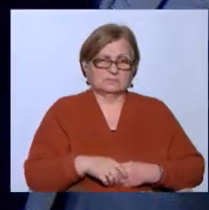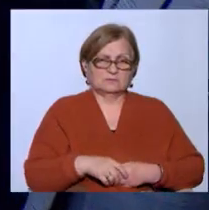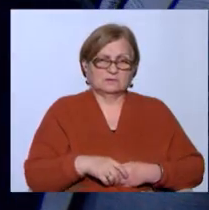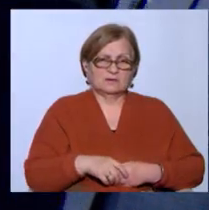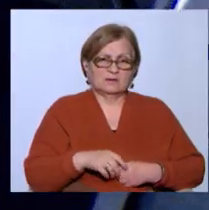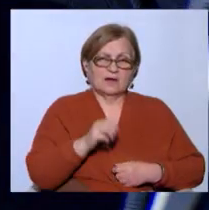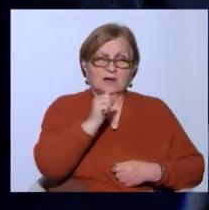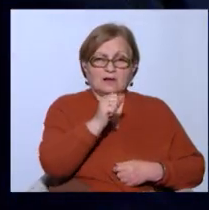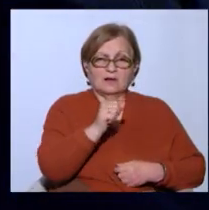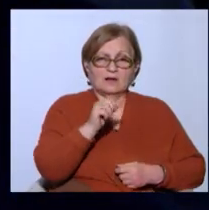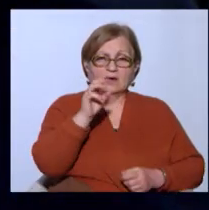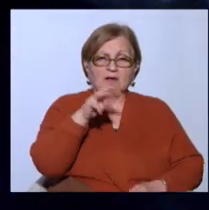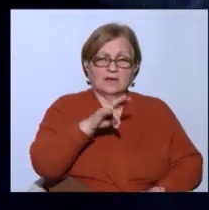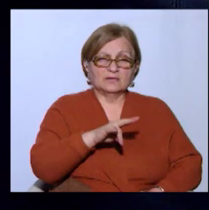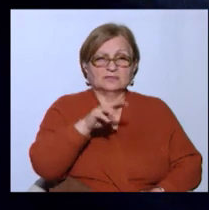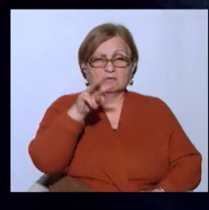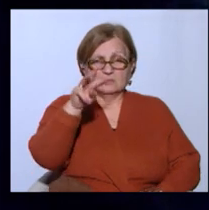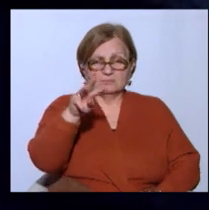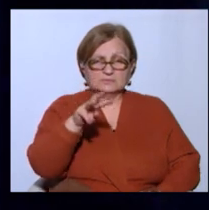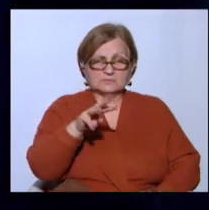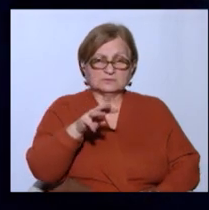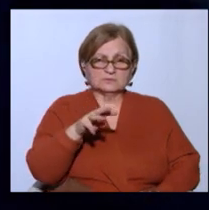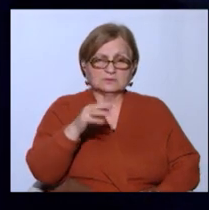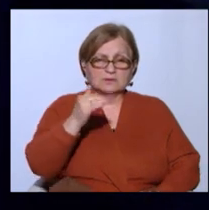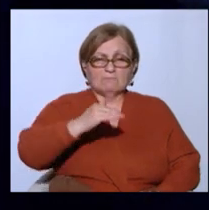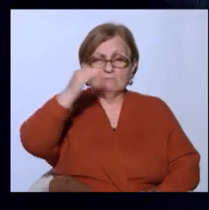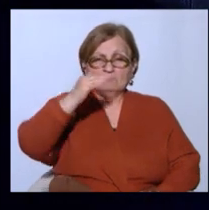არის, აი მოდი დავწეროთ ნიშნებში n-1, n-2